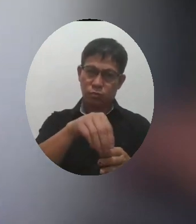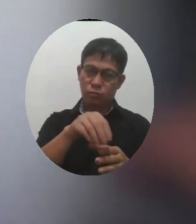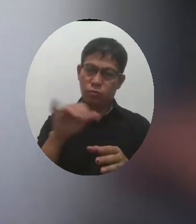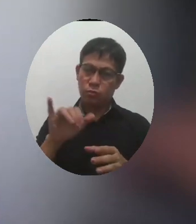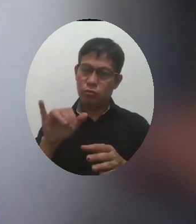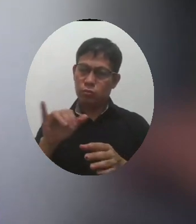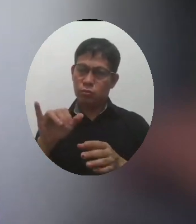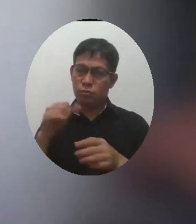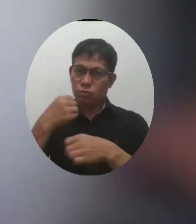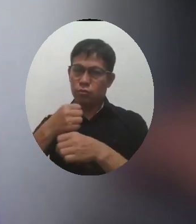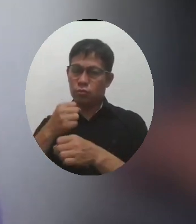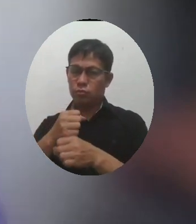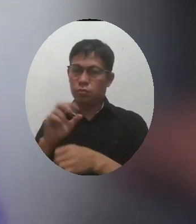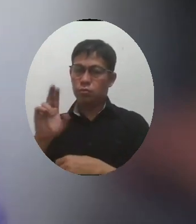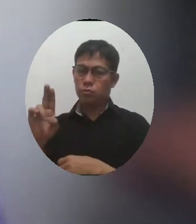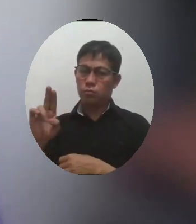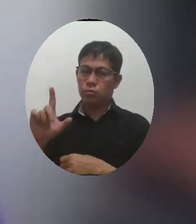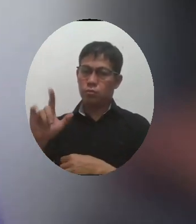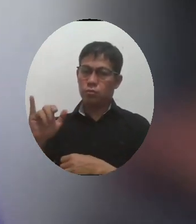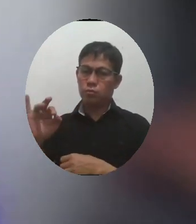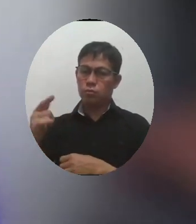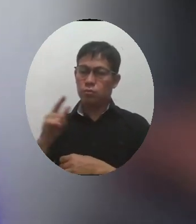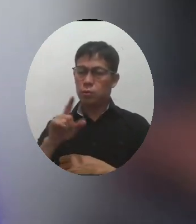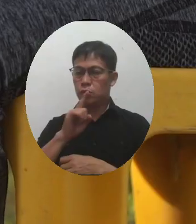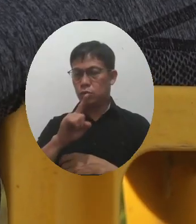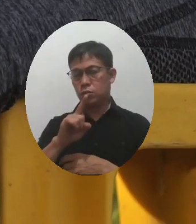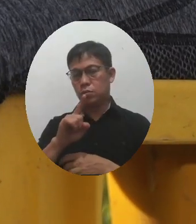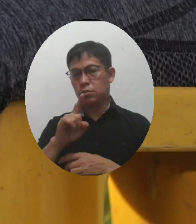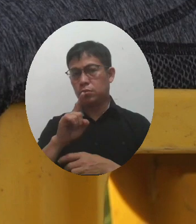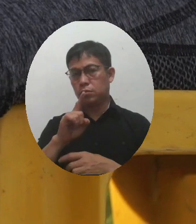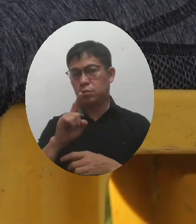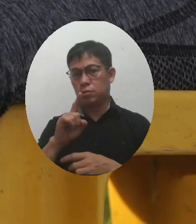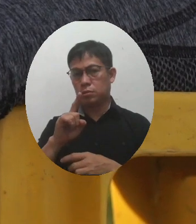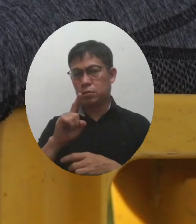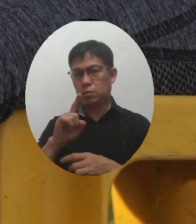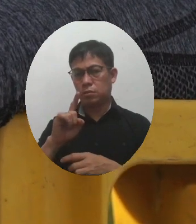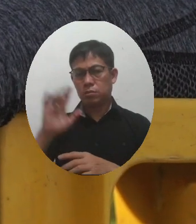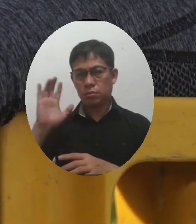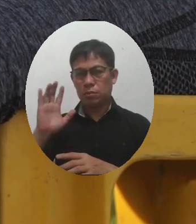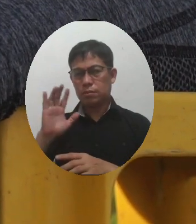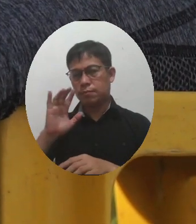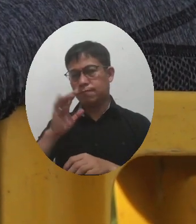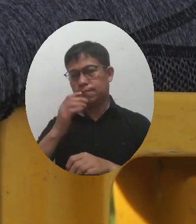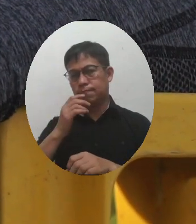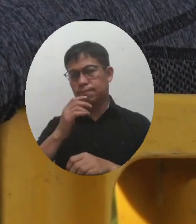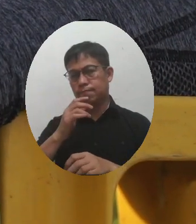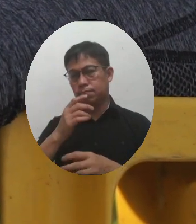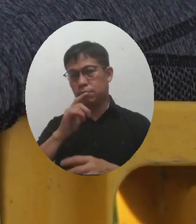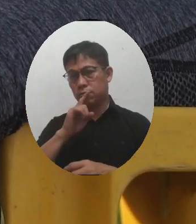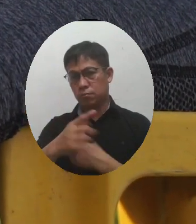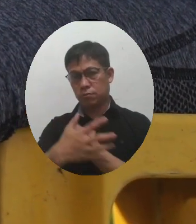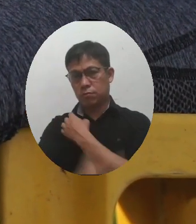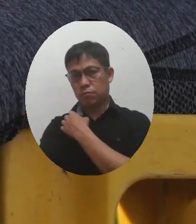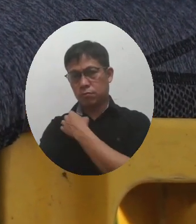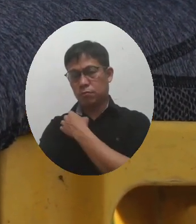pag-uuling. Nakuwento niya sa amin kung gaano kahirap ang dati nilang buhay.